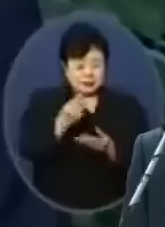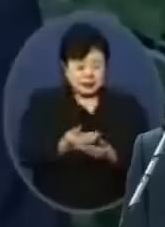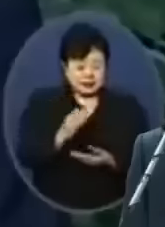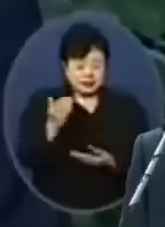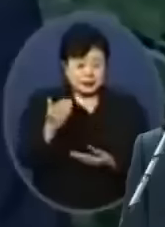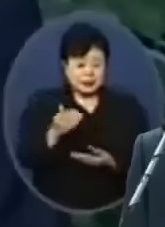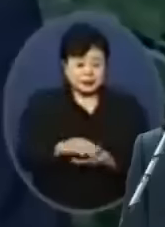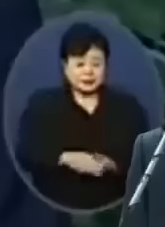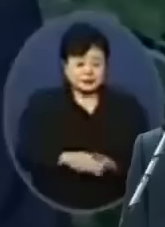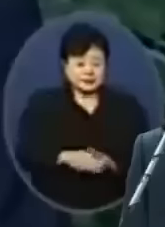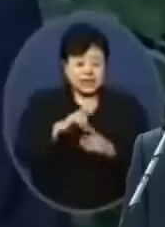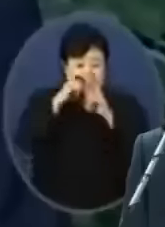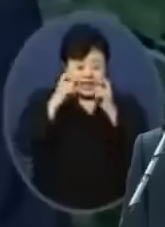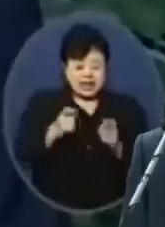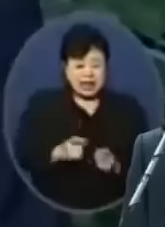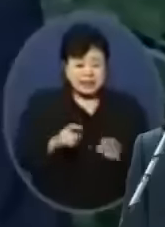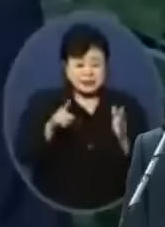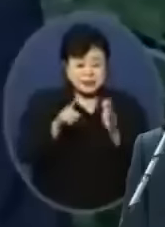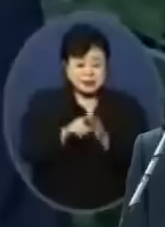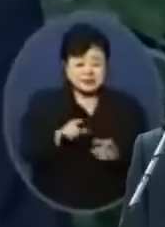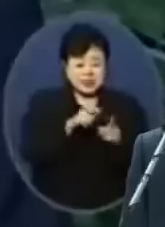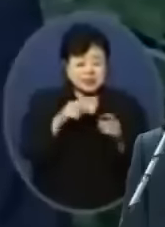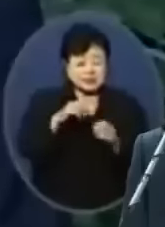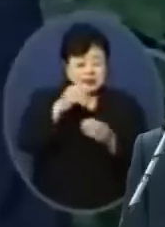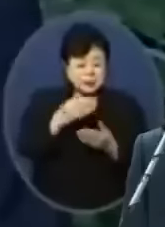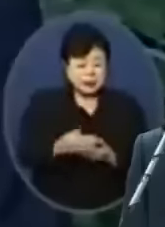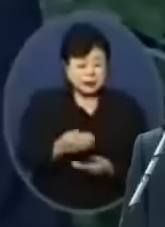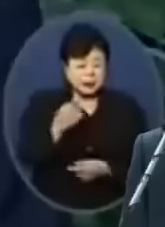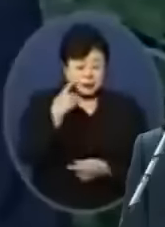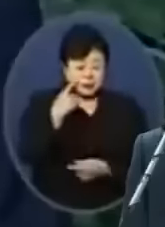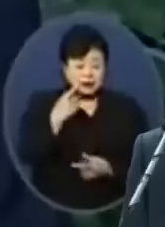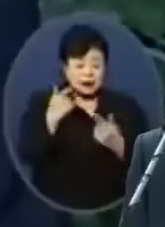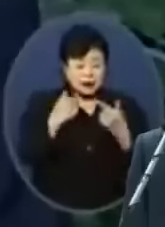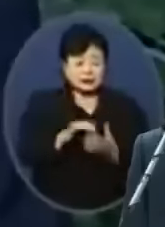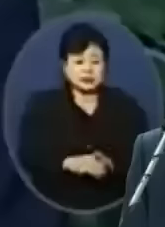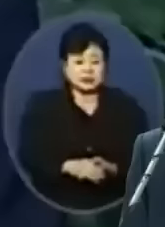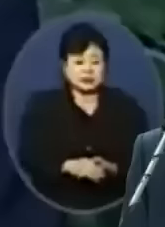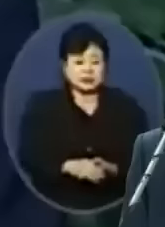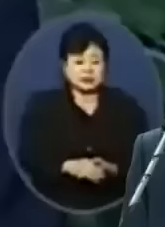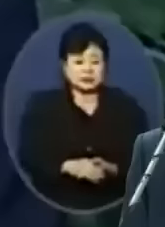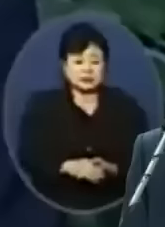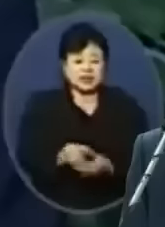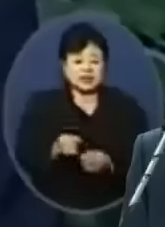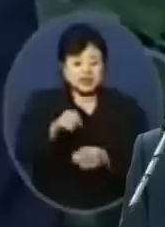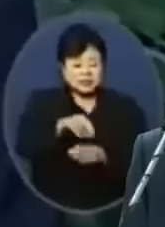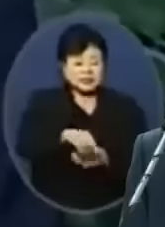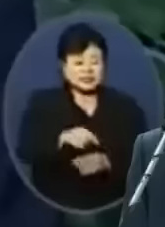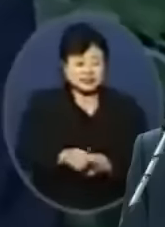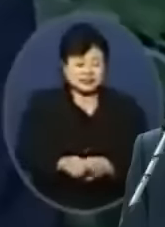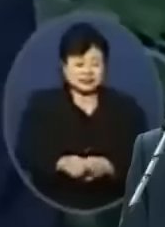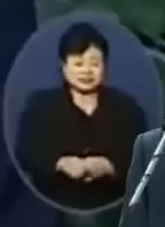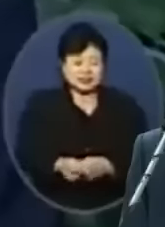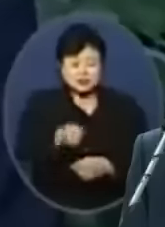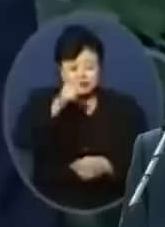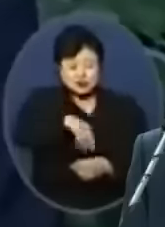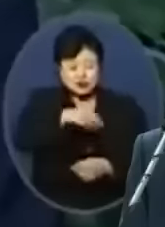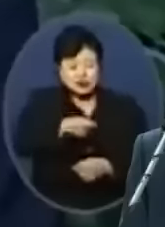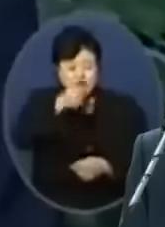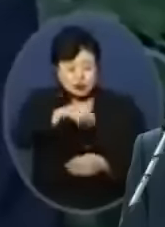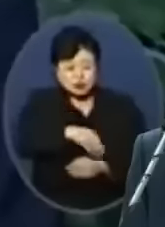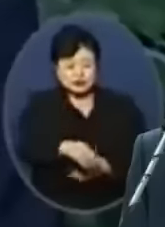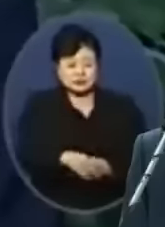것입니다. 저는 저희 개인의 신앙생활의 응답을 보니까 언제나 떨어지면 낙동강, 떨어지면 낙동강,